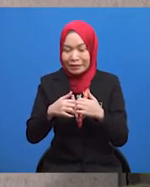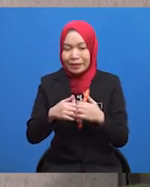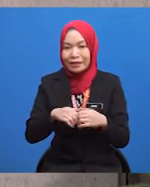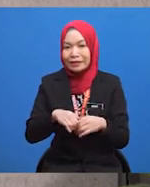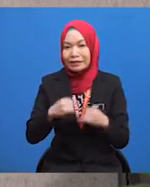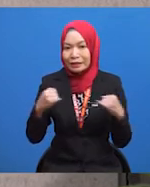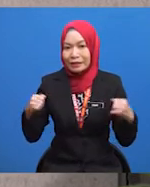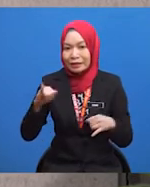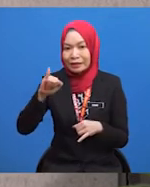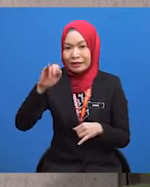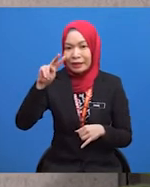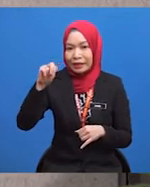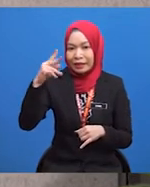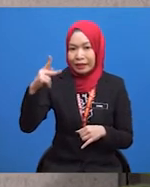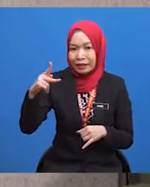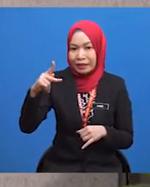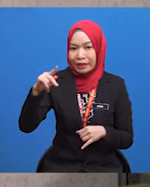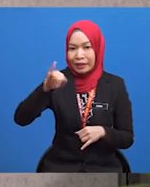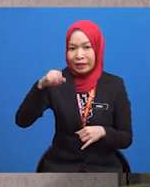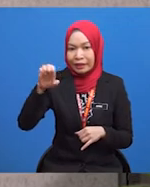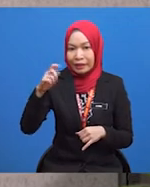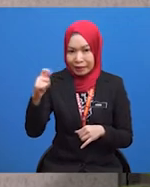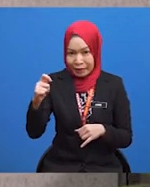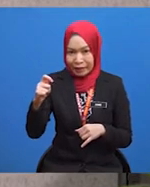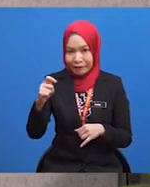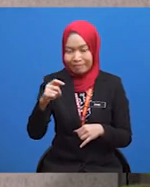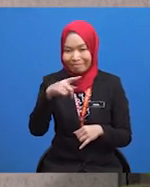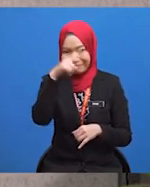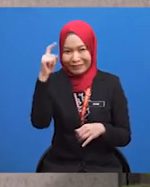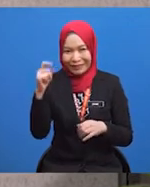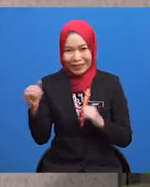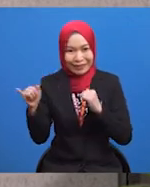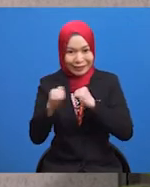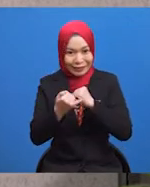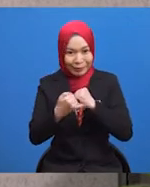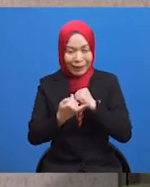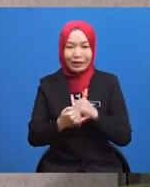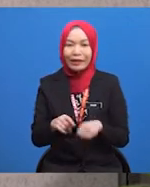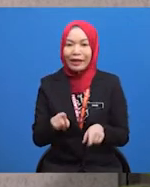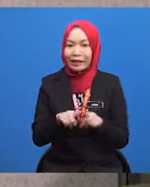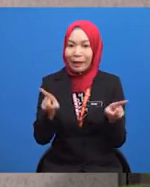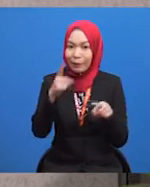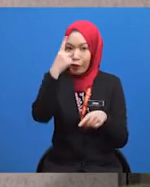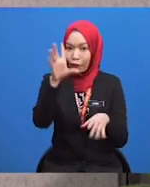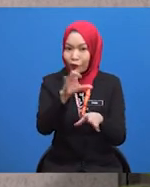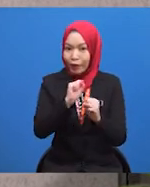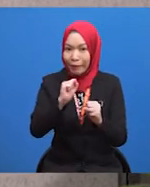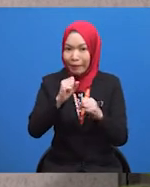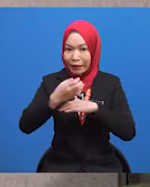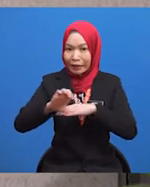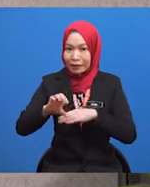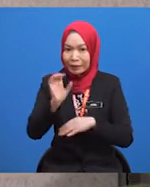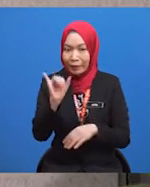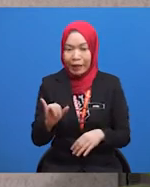kerana ia lebih menjimatkan. Tetapi untuk mendapatkan pencetakan yang lebih